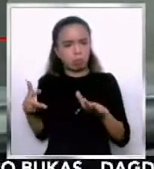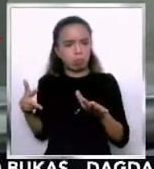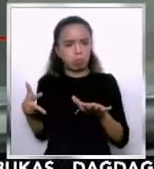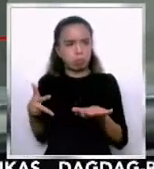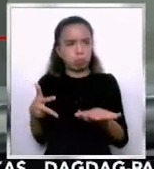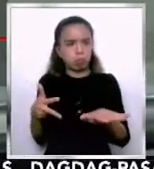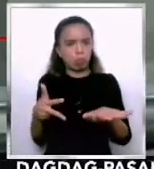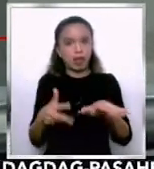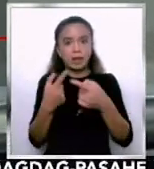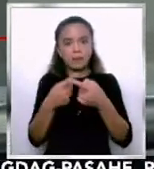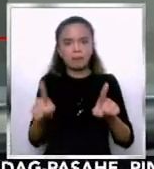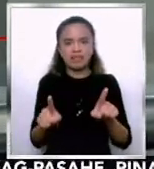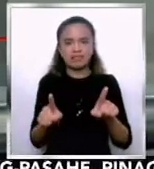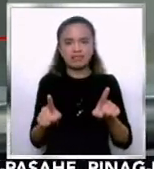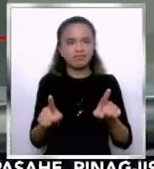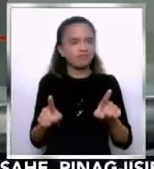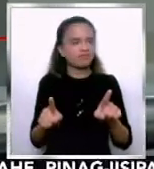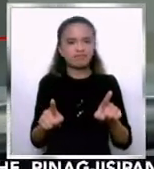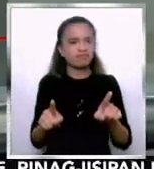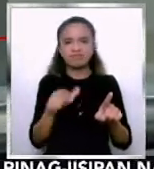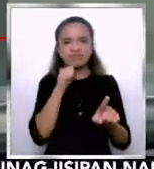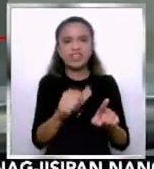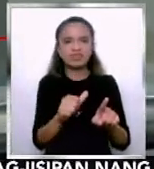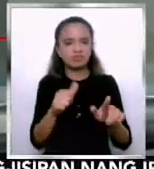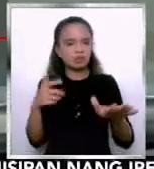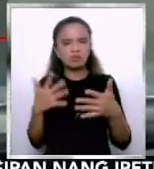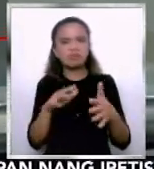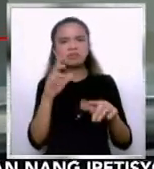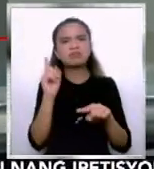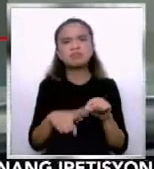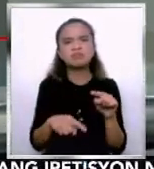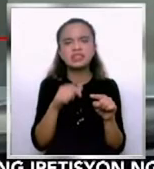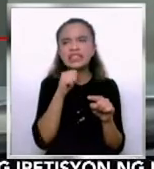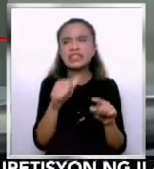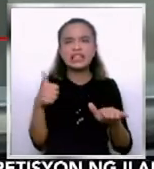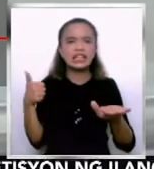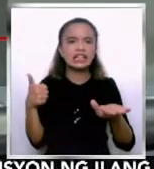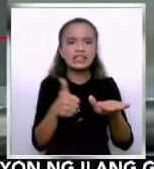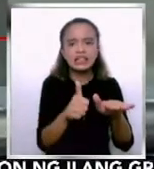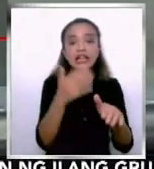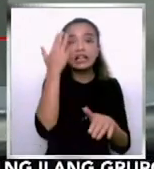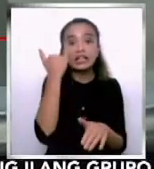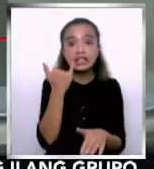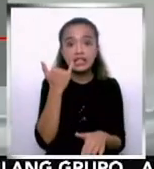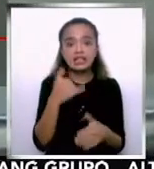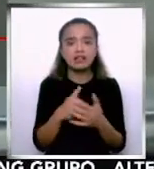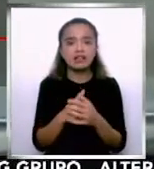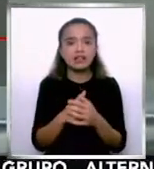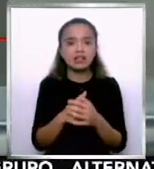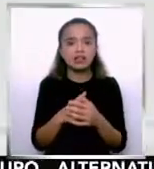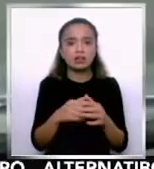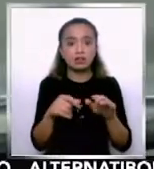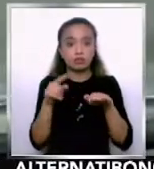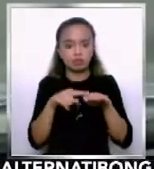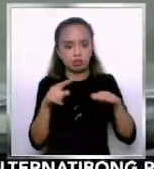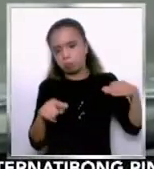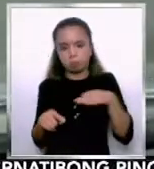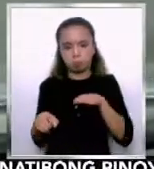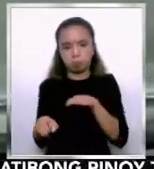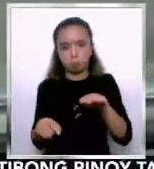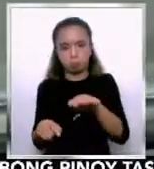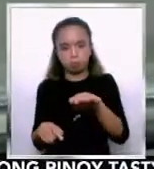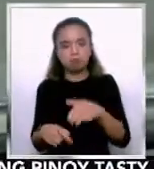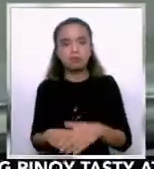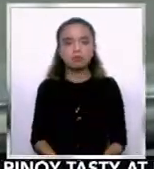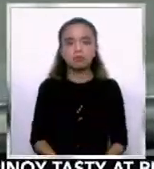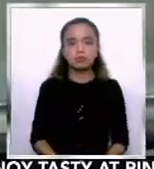unluckily hindi ata nila naabutan kasi nga yung incident after that parang sobrang harurot nung kotse. Galit na galit ang